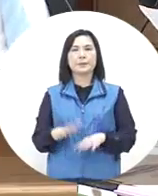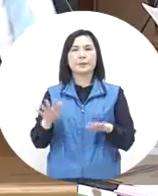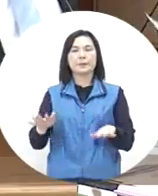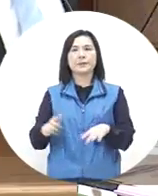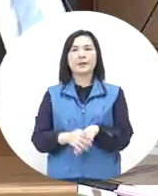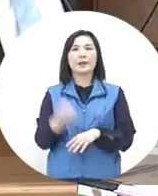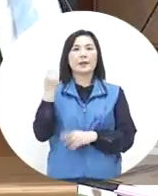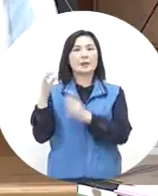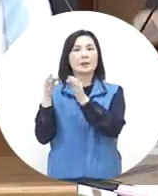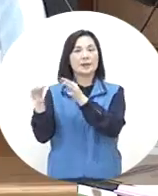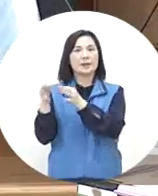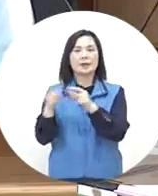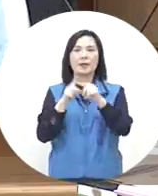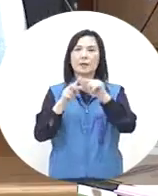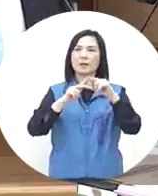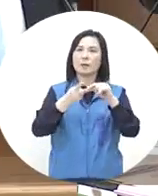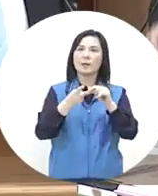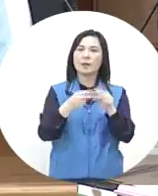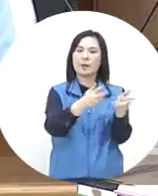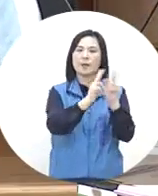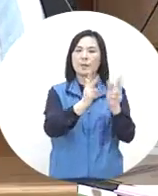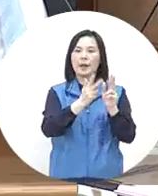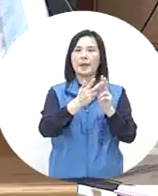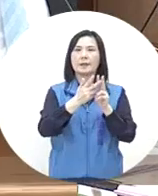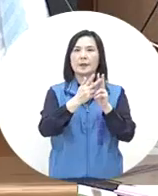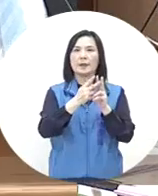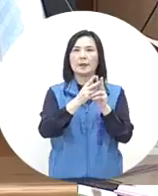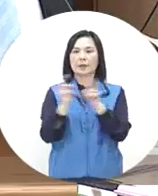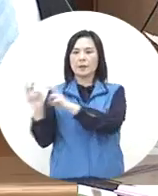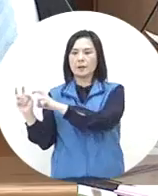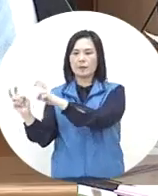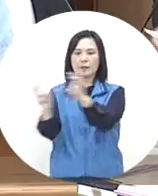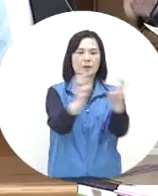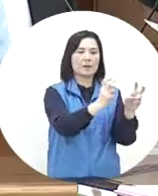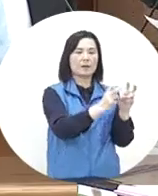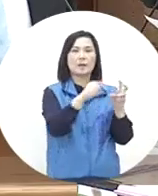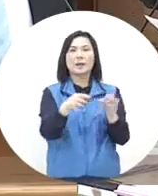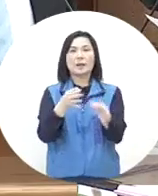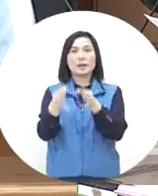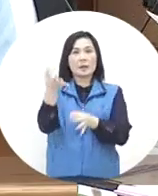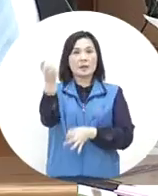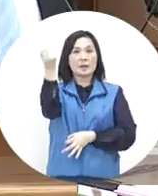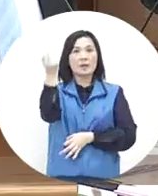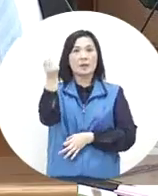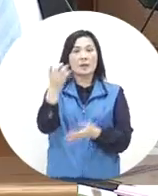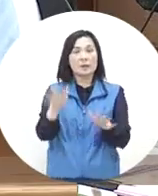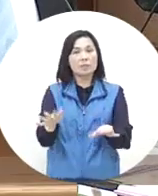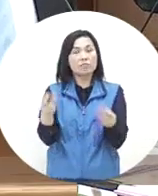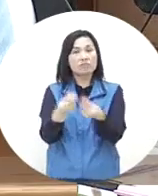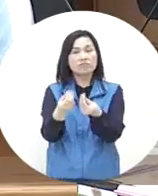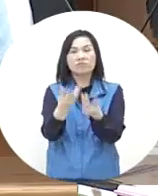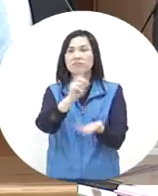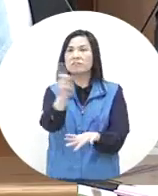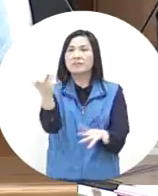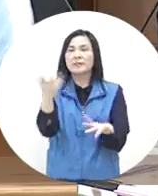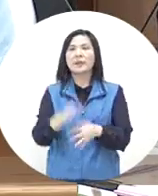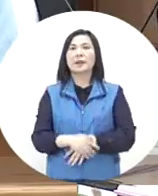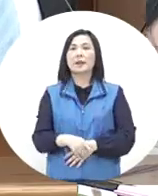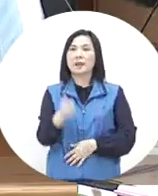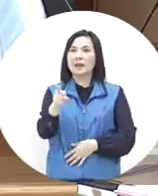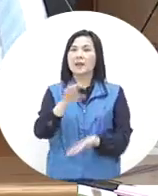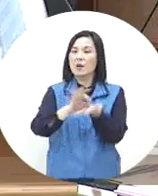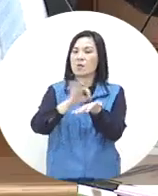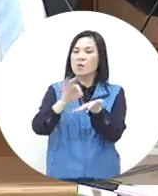综合板桥的这个有关于环状线经营权，现在的到底是怎么样？因为你说过要用5亿